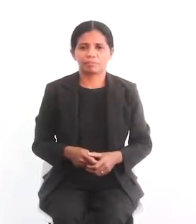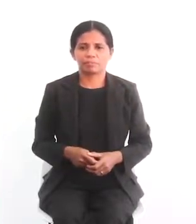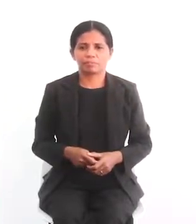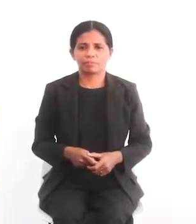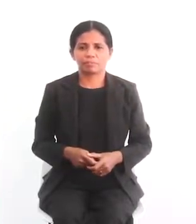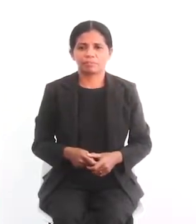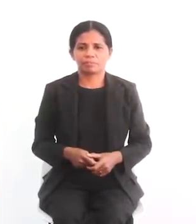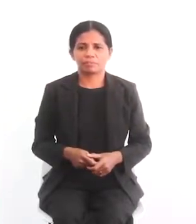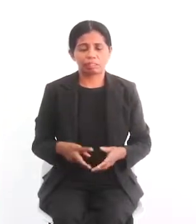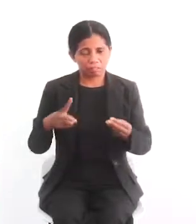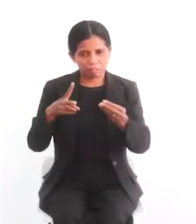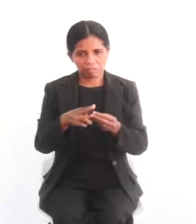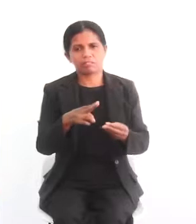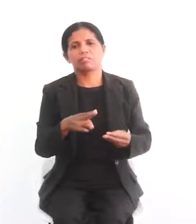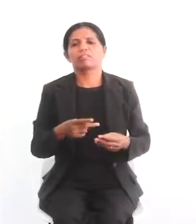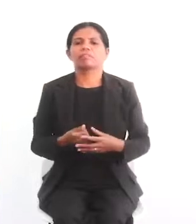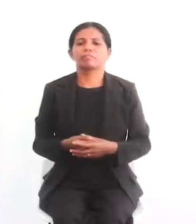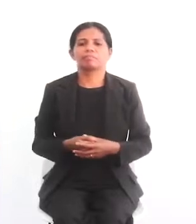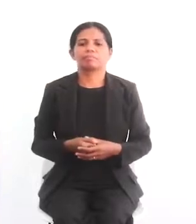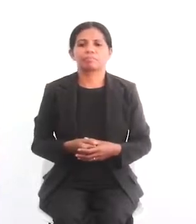Tesi hansane.